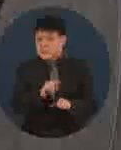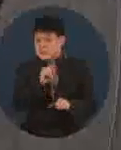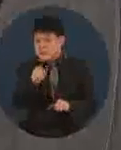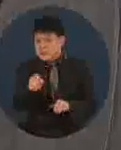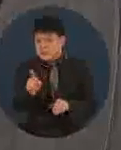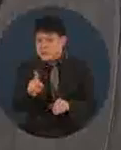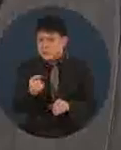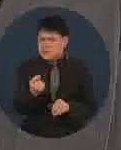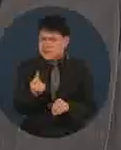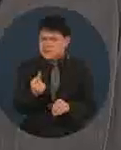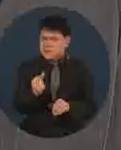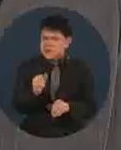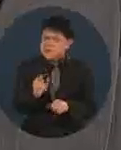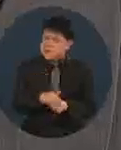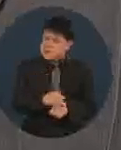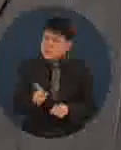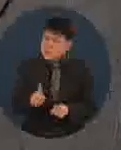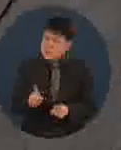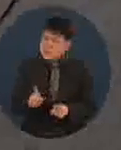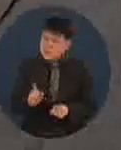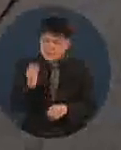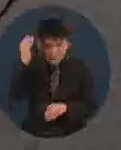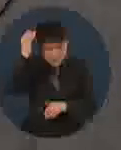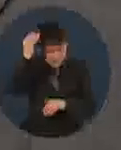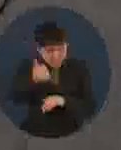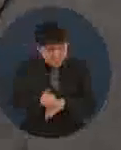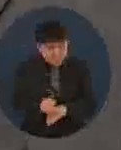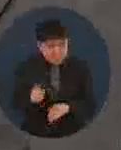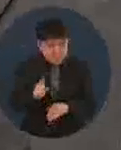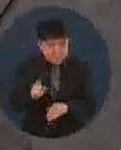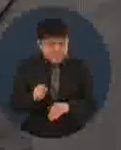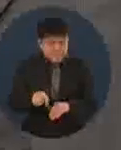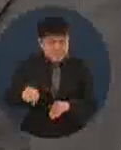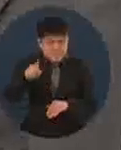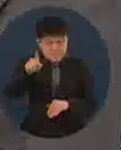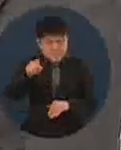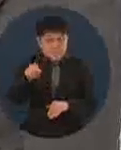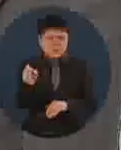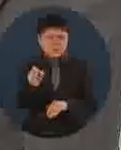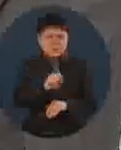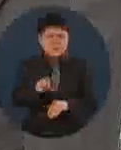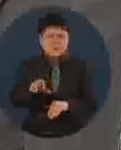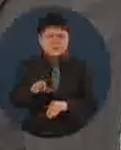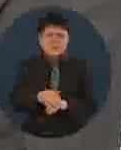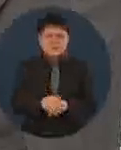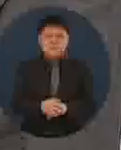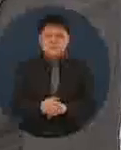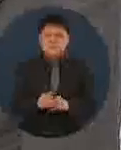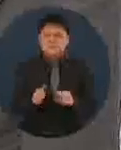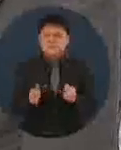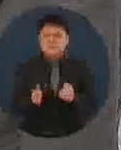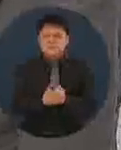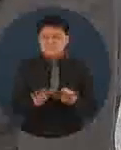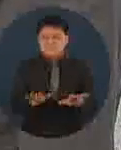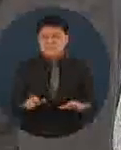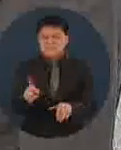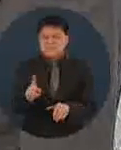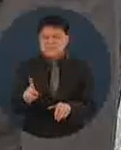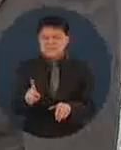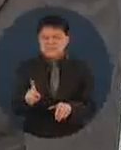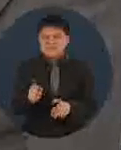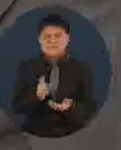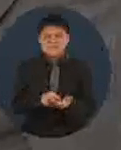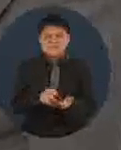수가 조금은 악수 같아 예. 근데 보였는데요. 나중에 놓으면 이제 여기 산 다음에 이렇게 늘어서 버려버릴 수가 아, 안 있습니다. 근데 받아서요. 지금 나갈 수 없이 여기를